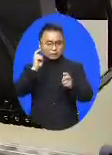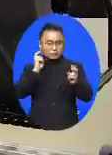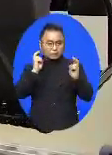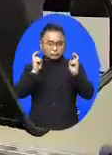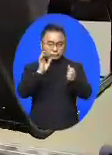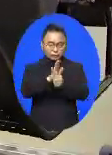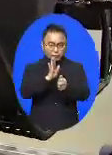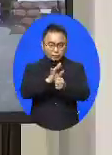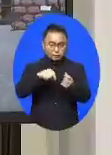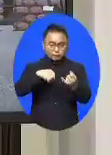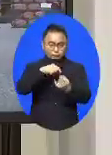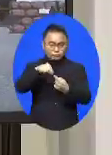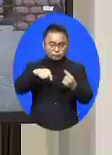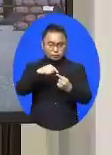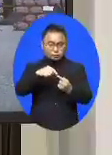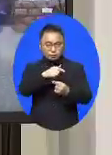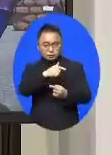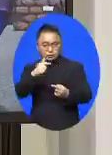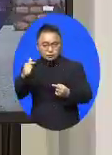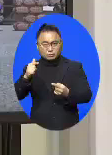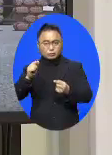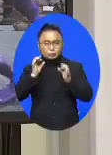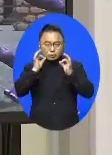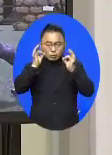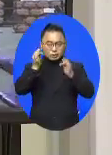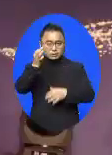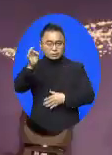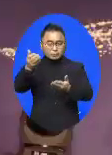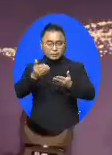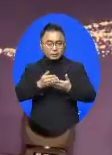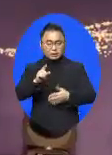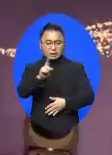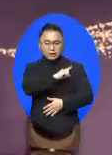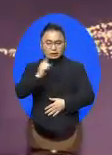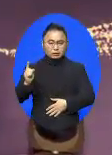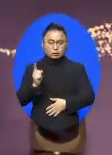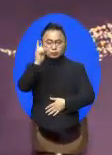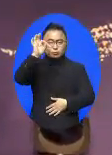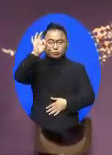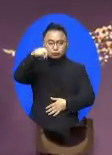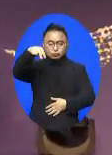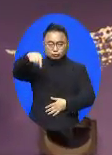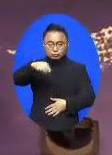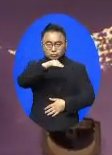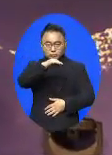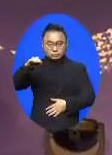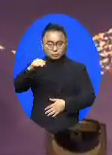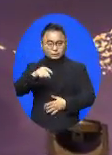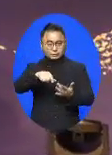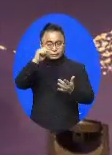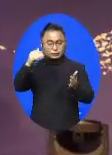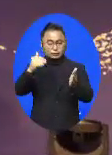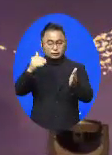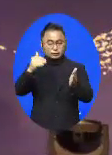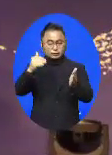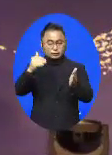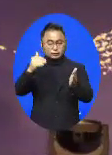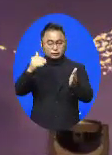실적 등 지역 게임 산업 환경 개선을 위한 그동안의 노력을 인정받아 가장 높은 우수 등급에 선정됐습니다.